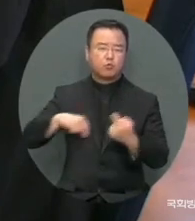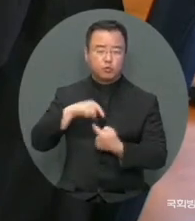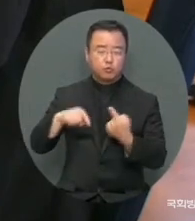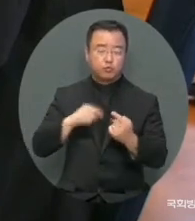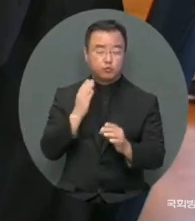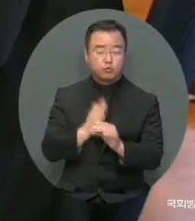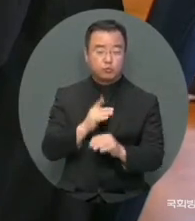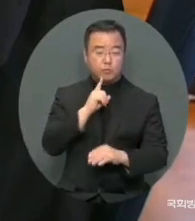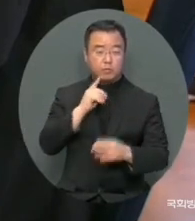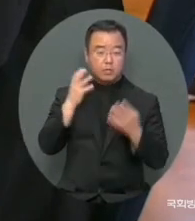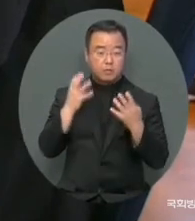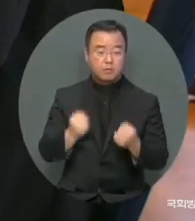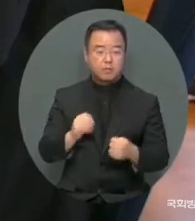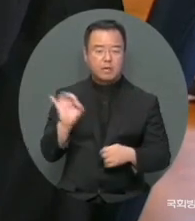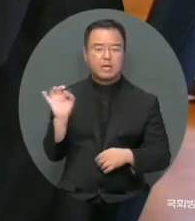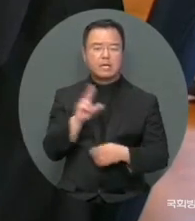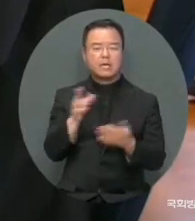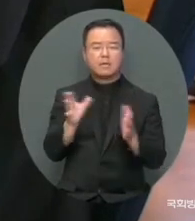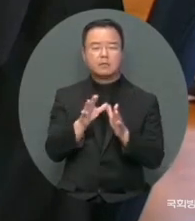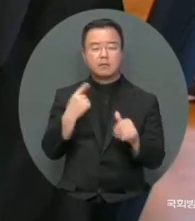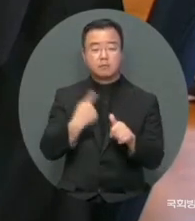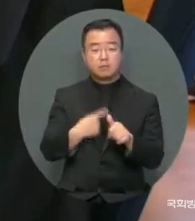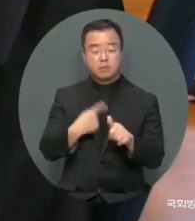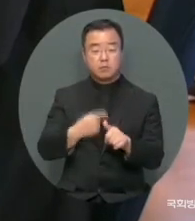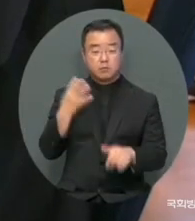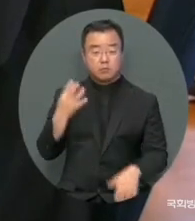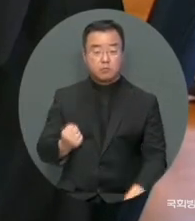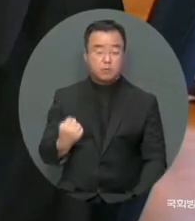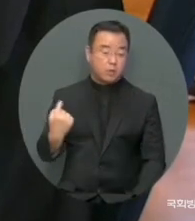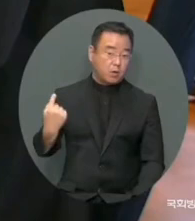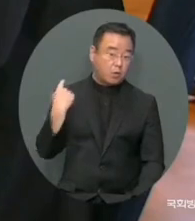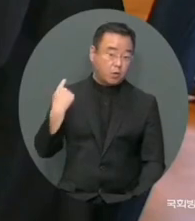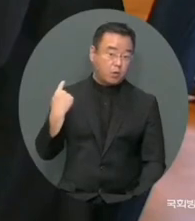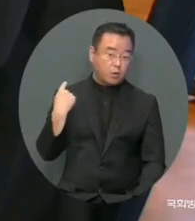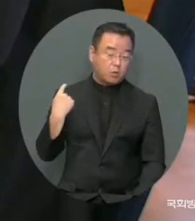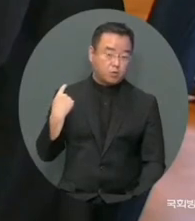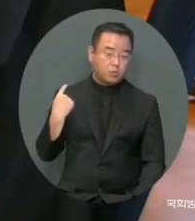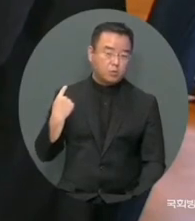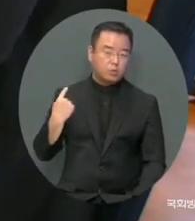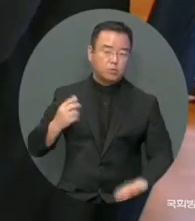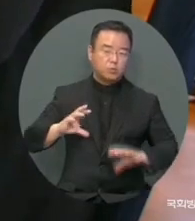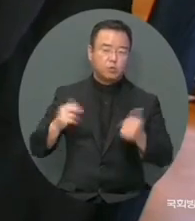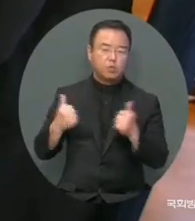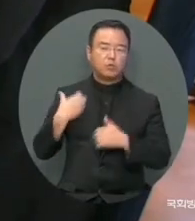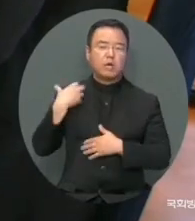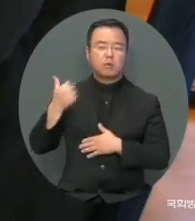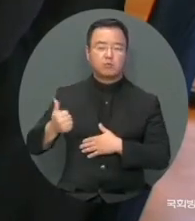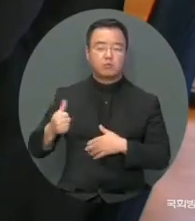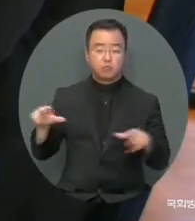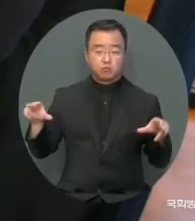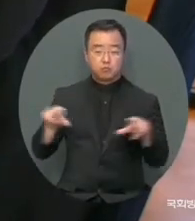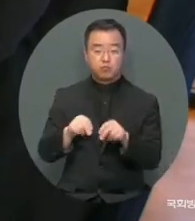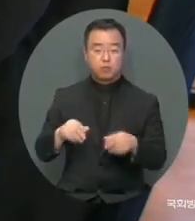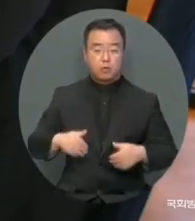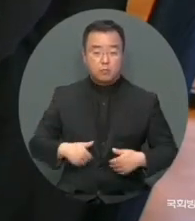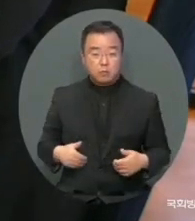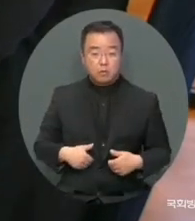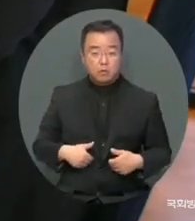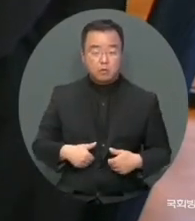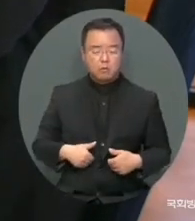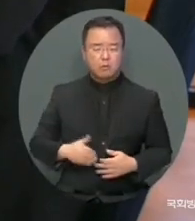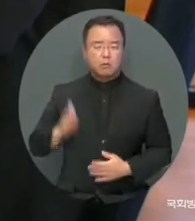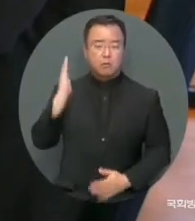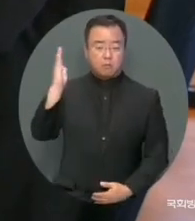대해서 야당의 비판도 나오고 있습니다. 그리고 어제 같은 경우에는 의장님의 중재가 필요하다 이런 국정 운영 타개를 위해서 이런